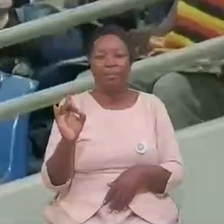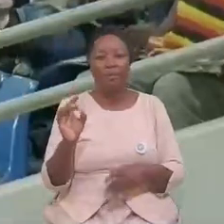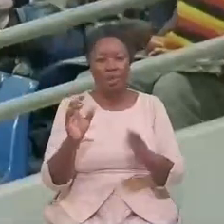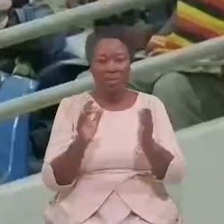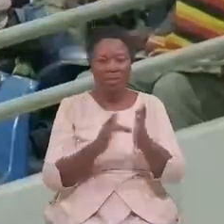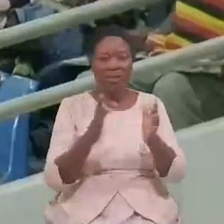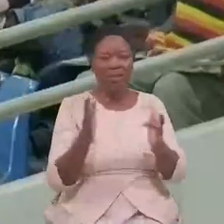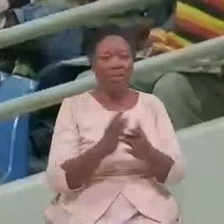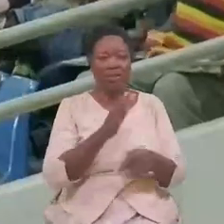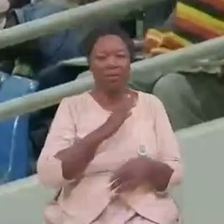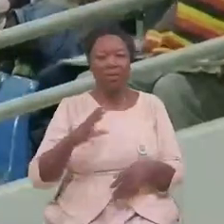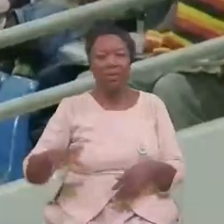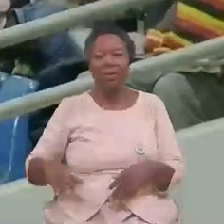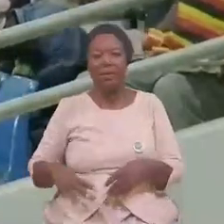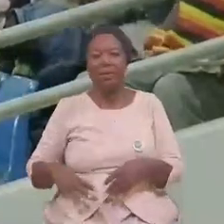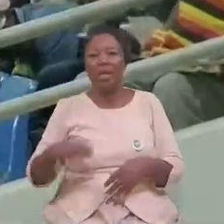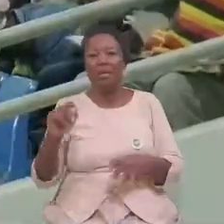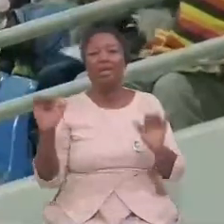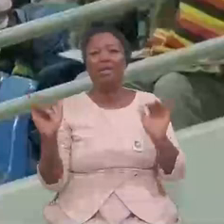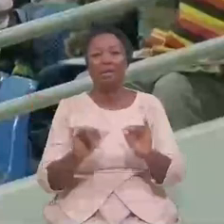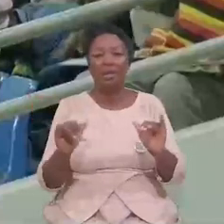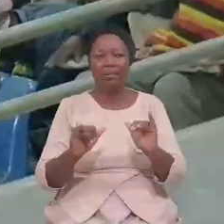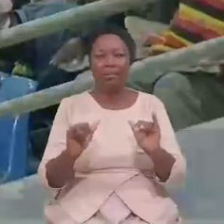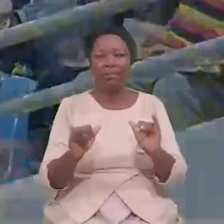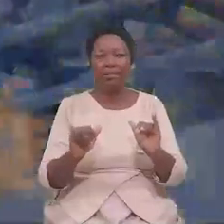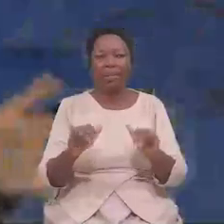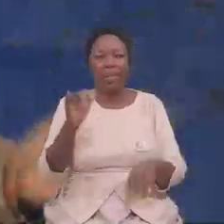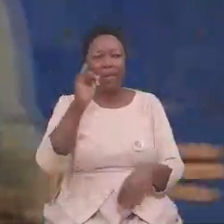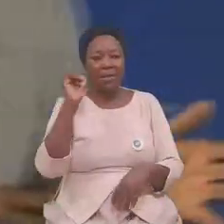Jésus-Christ est le même hier,